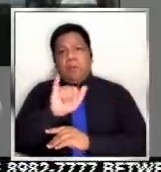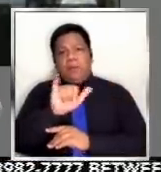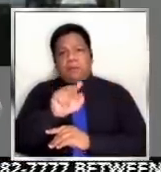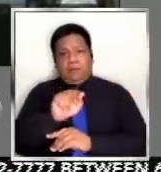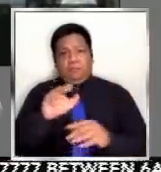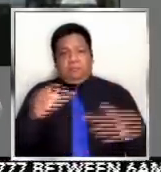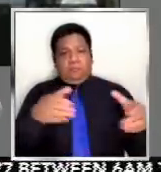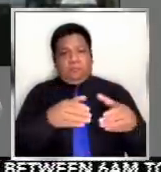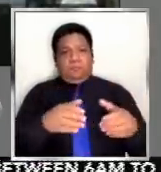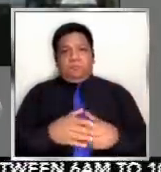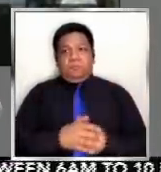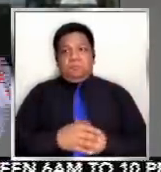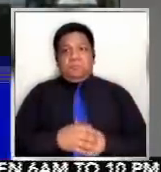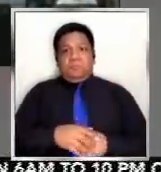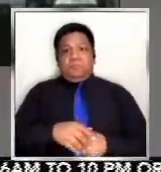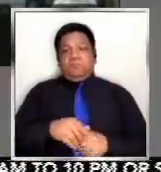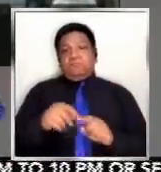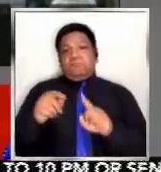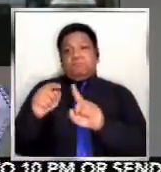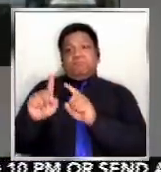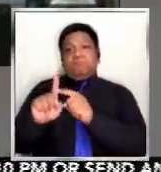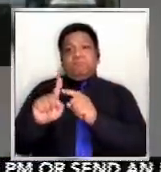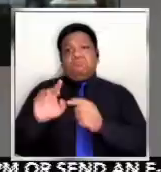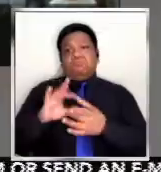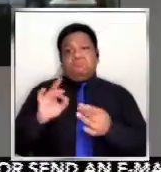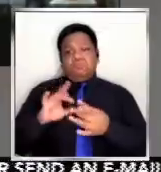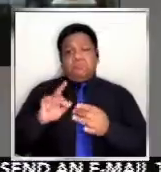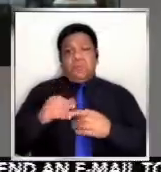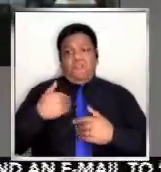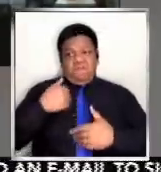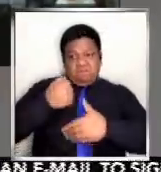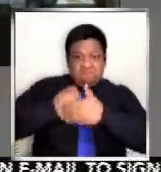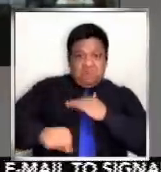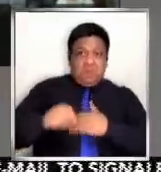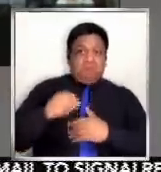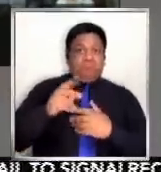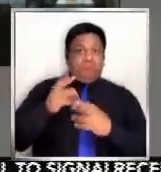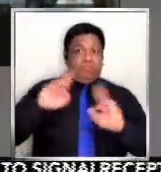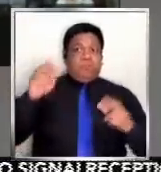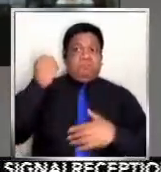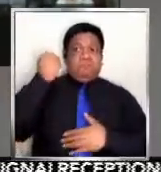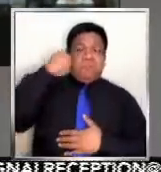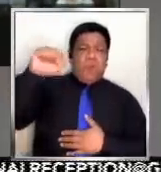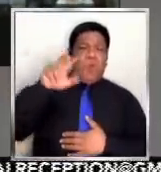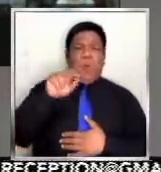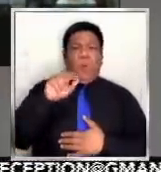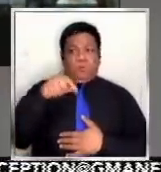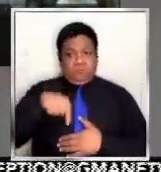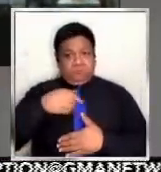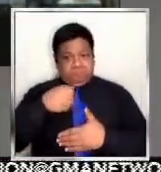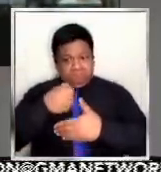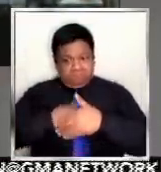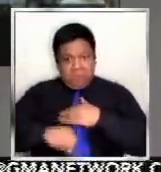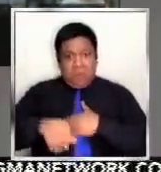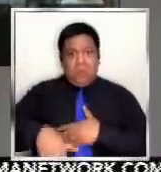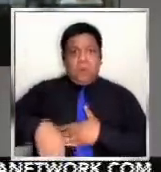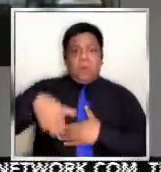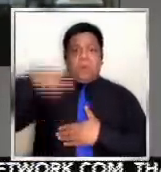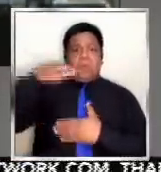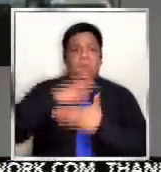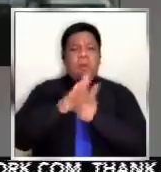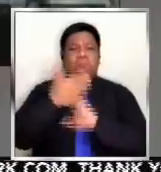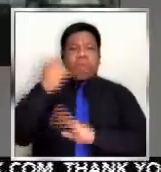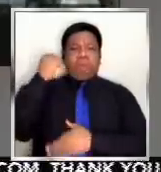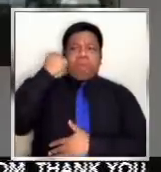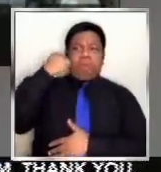rebelde. Ang mga kabataang ito ay nagsimula lang bilang mga aktivista at kalaunan ay naging